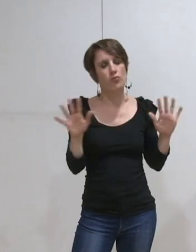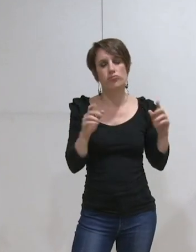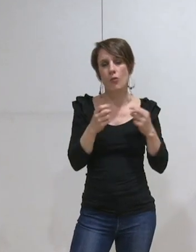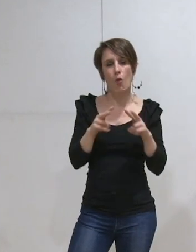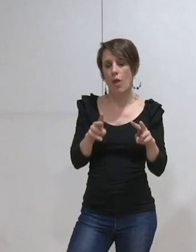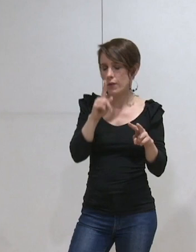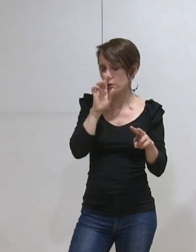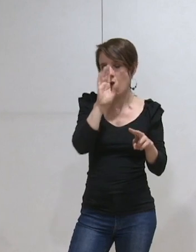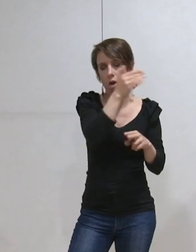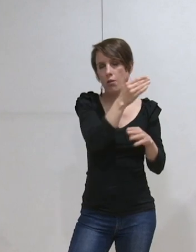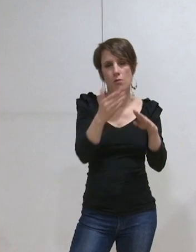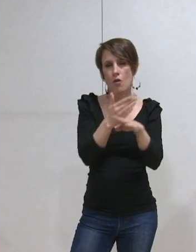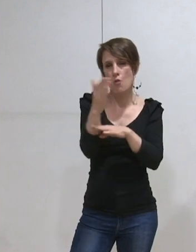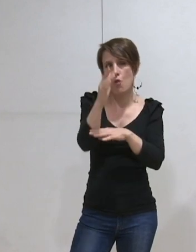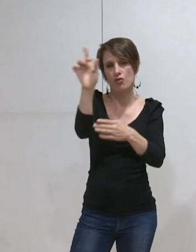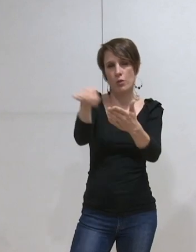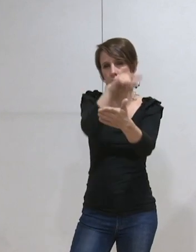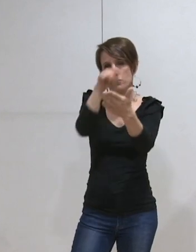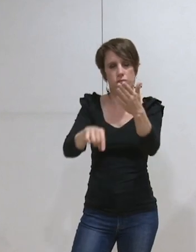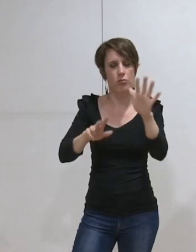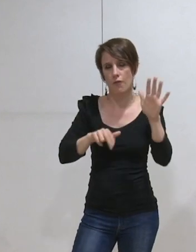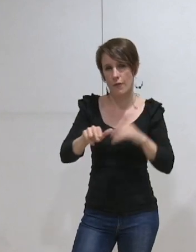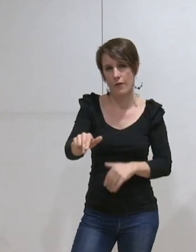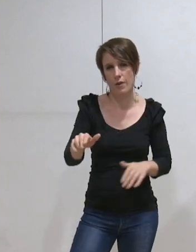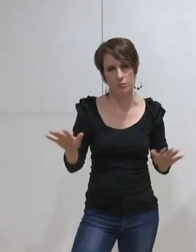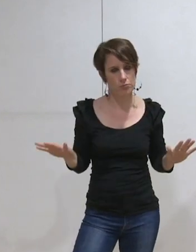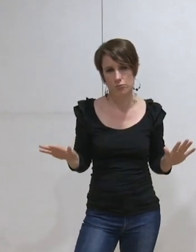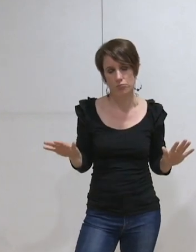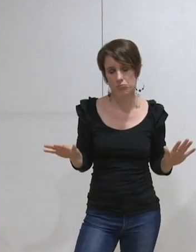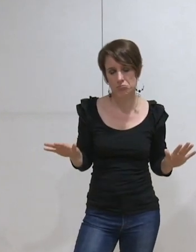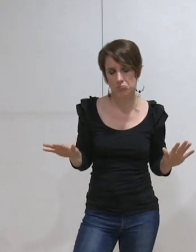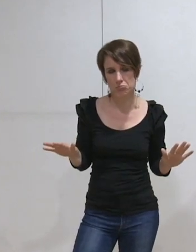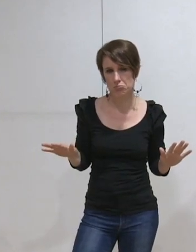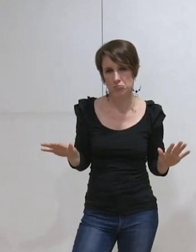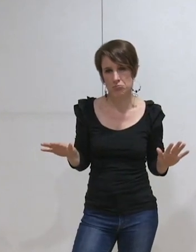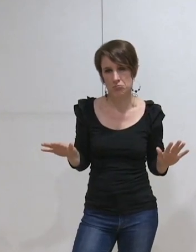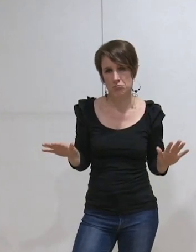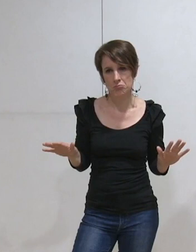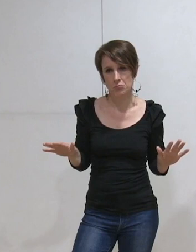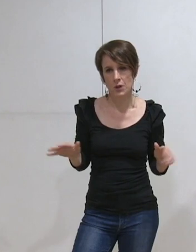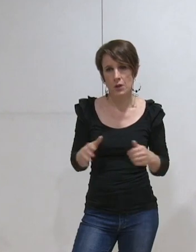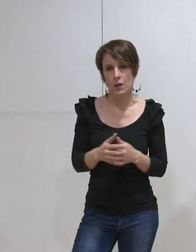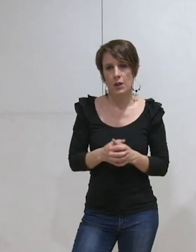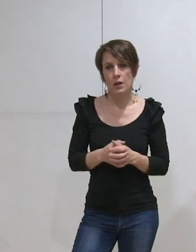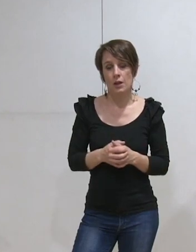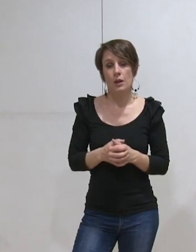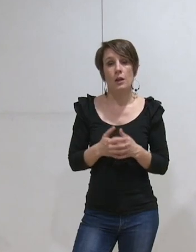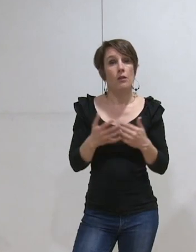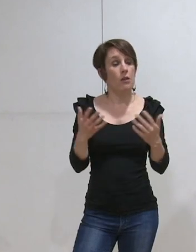projet et que donc elle n'allait pas se défendre par rapport au recours